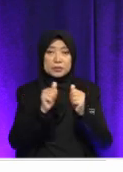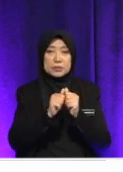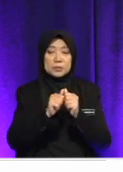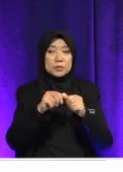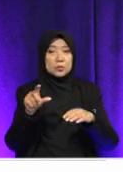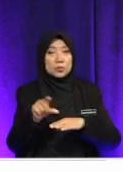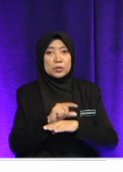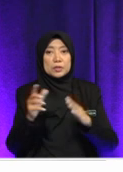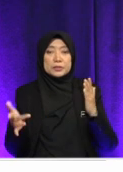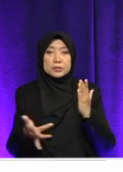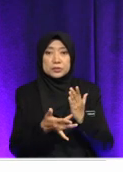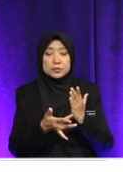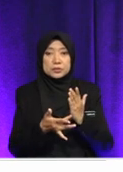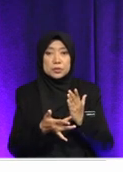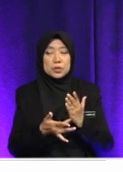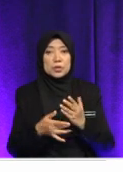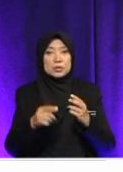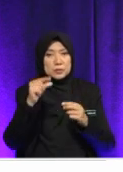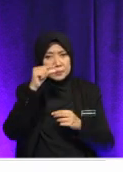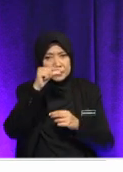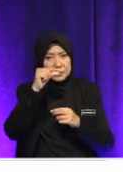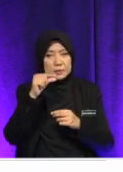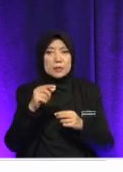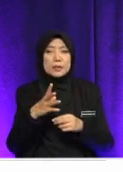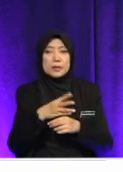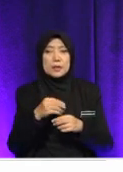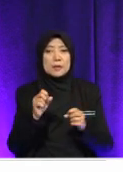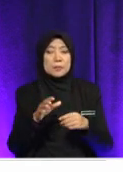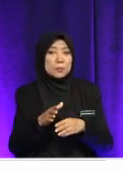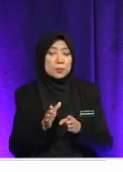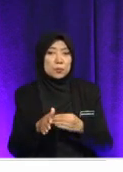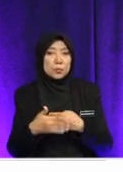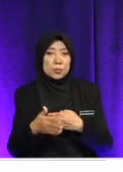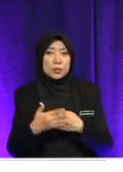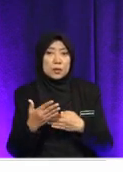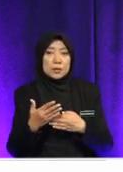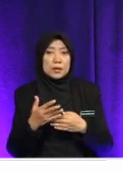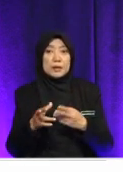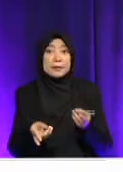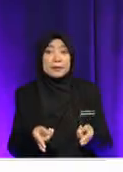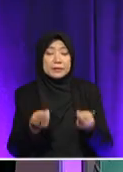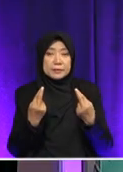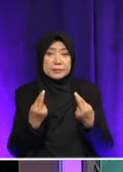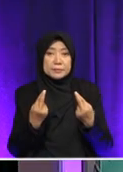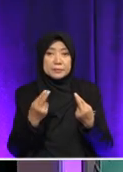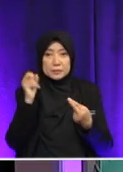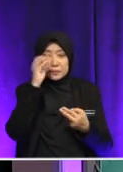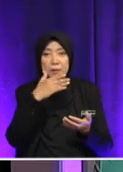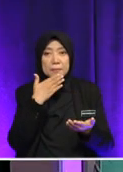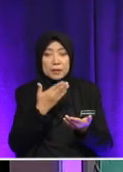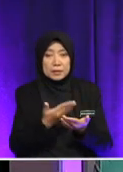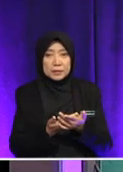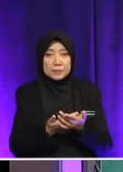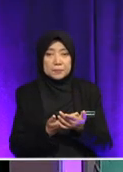oke yang kedua nipis mudah dibengkok dan ringanlah oke Ya ini sifat dia lebih baik daripada Wah Ayo kubrom